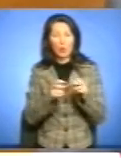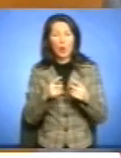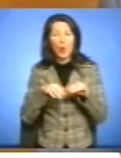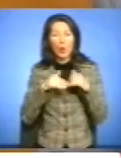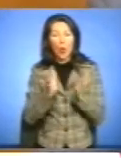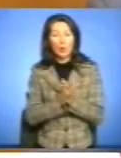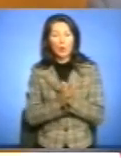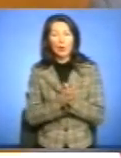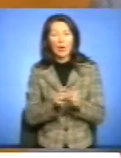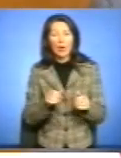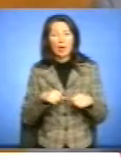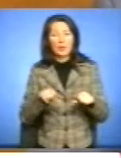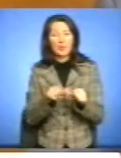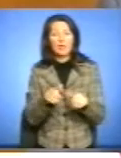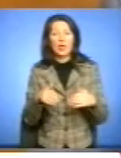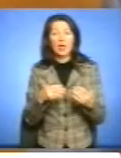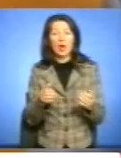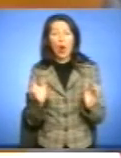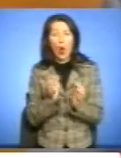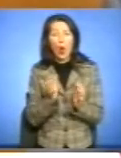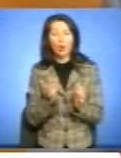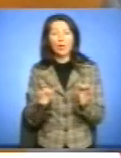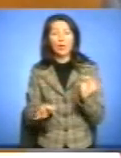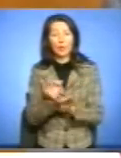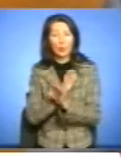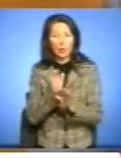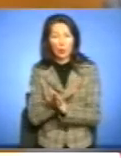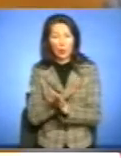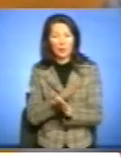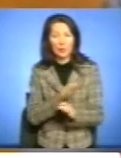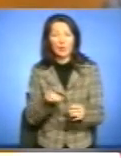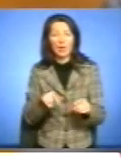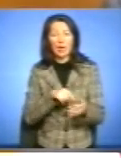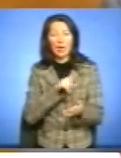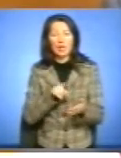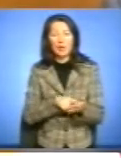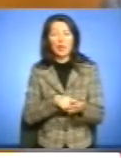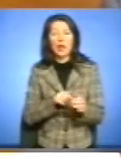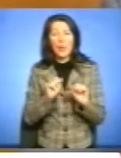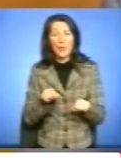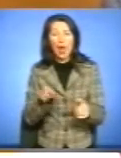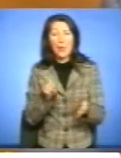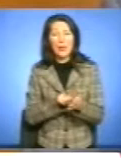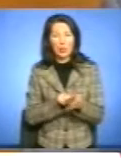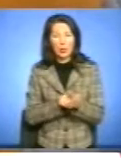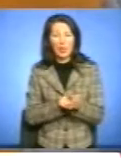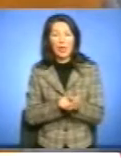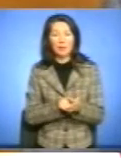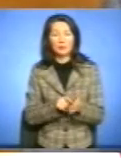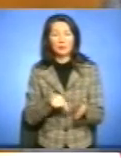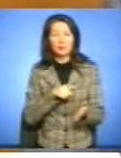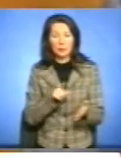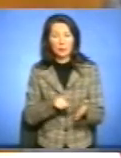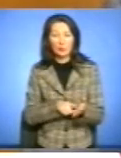природнього середовища, з питань соціальної політики, праці, міграції, прав пенсіонерів, з питань освіти, науки,